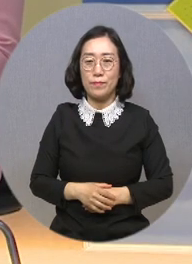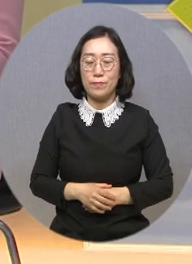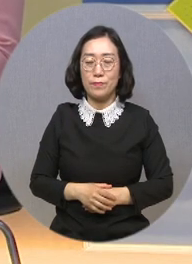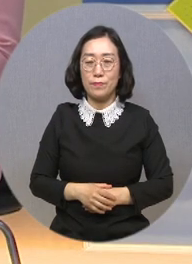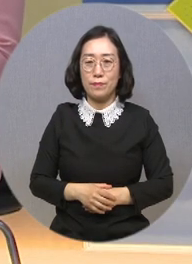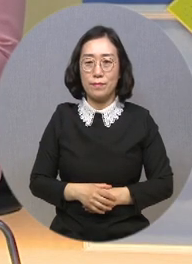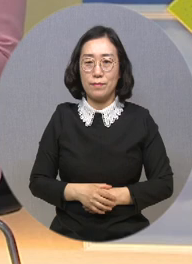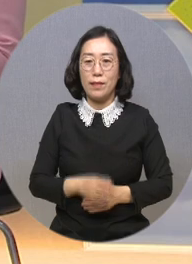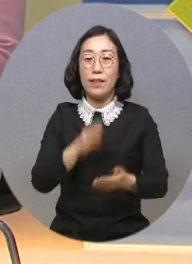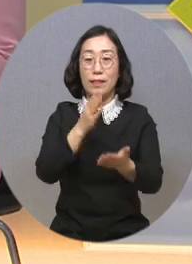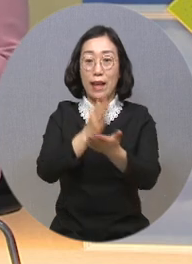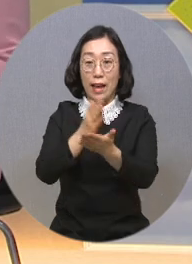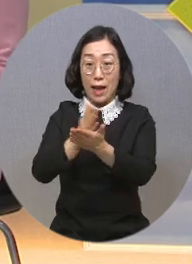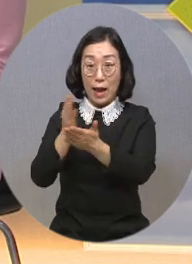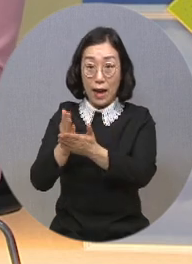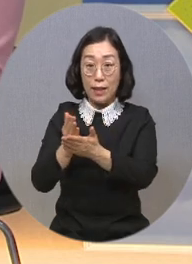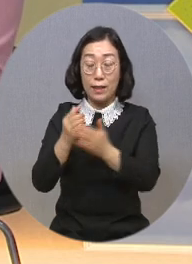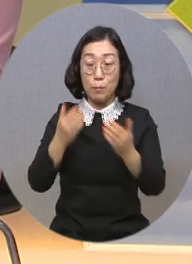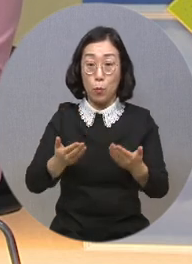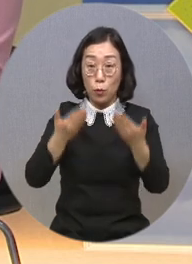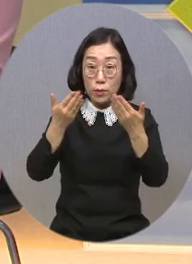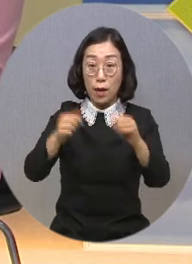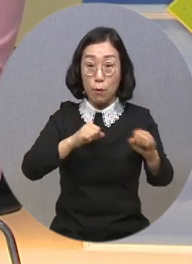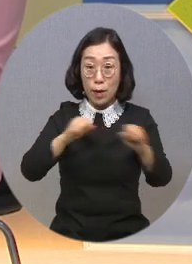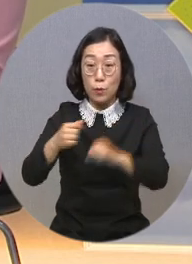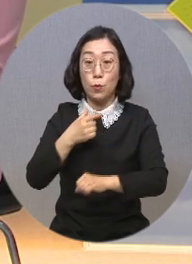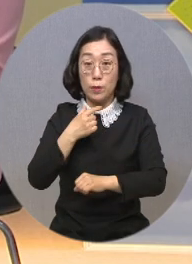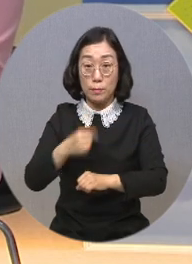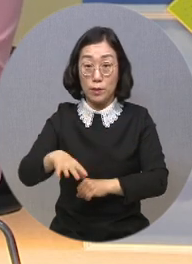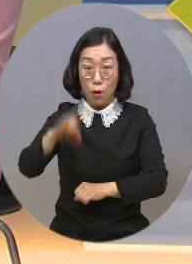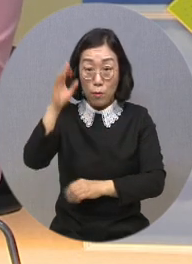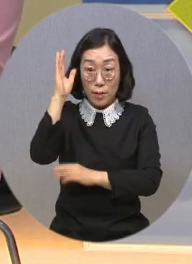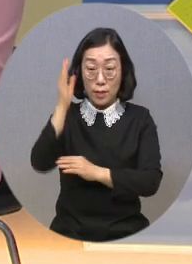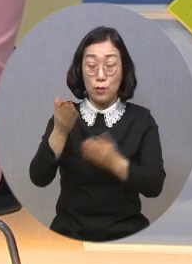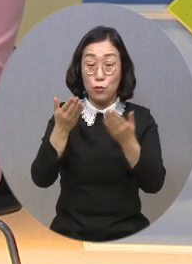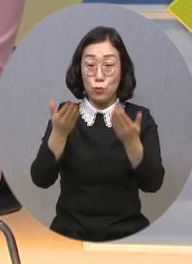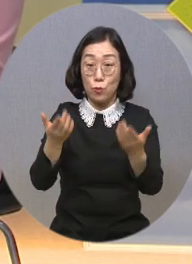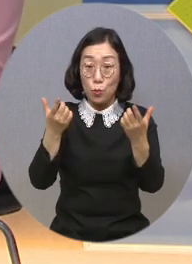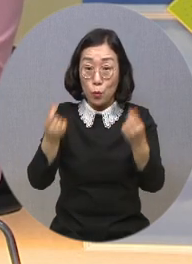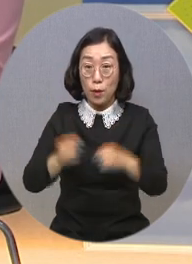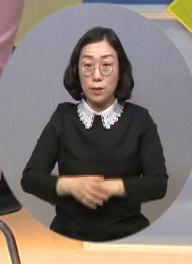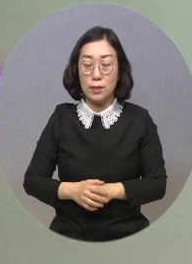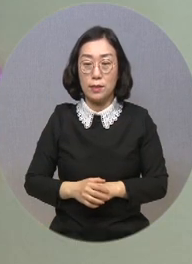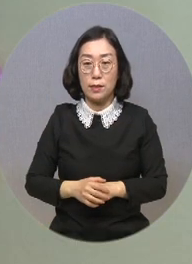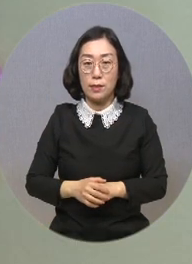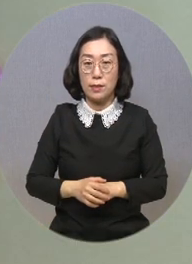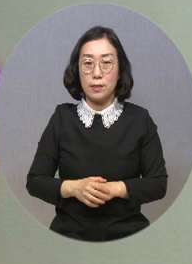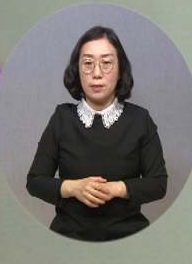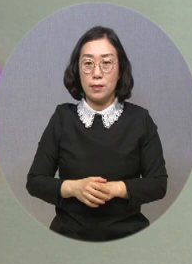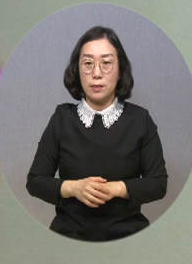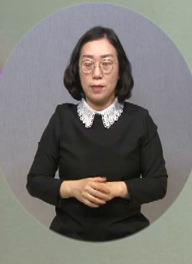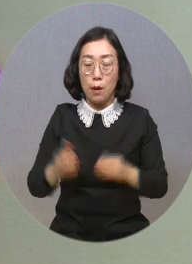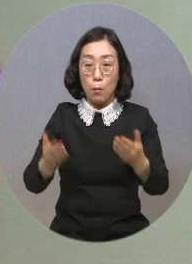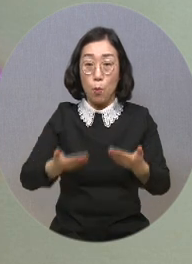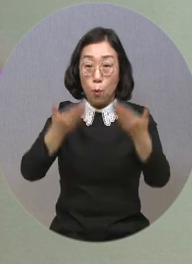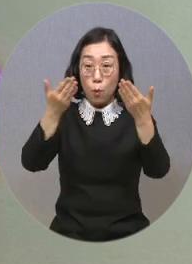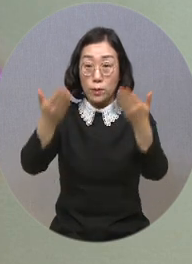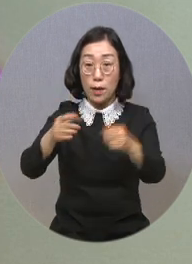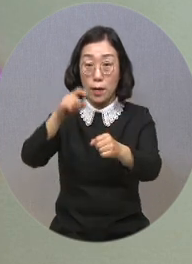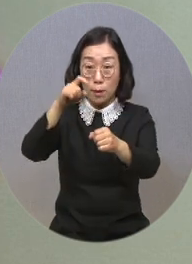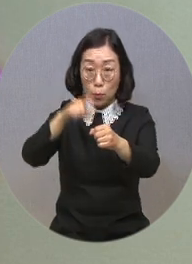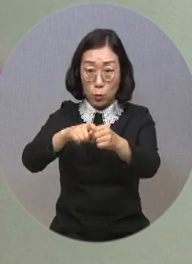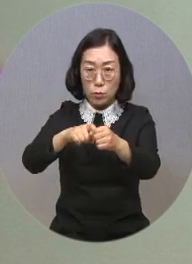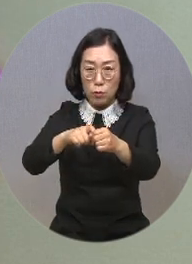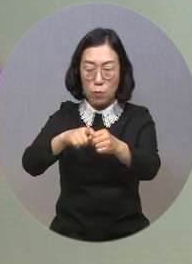저는 다양한 봉사를 할 것입니다. 처음에도 말씀드렸지만 봉사의 어떤 목적이나